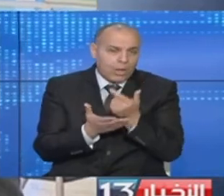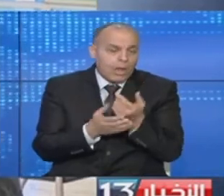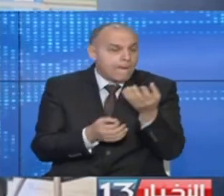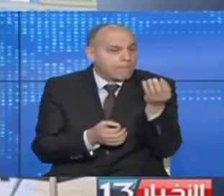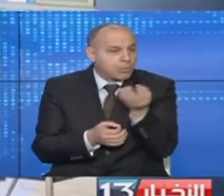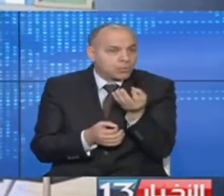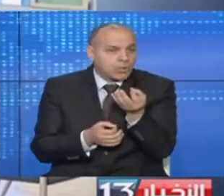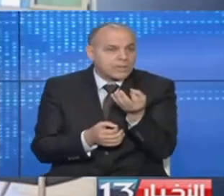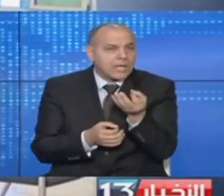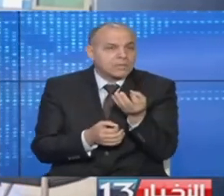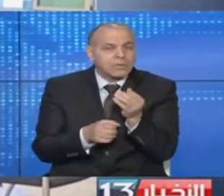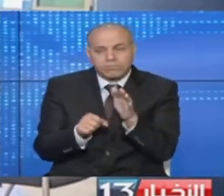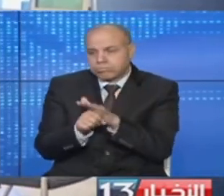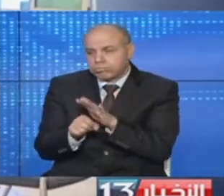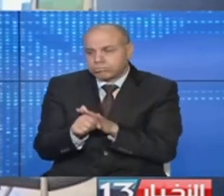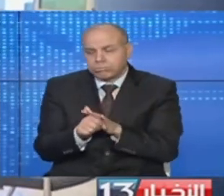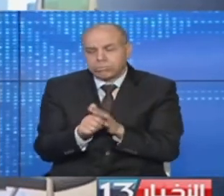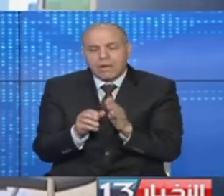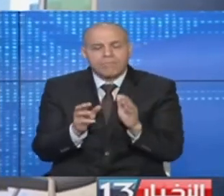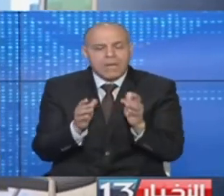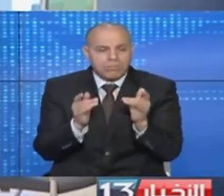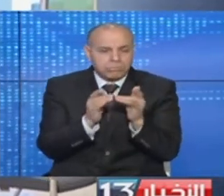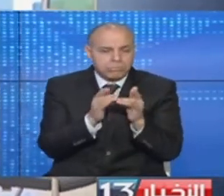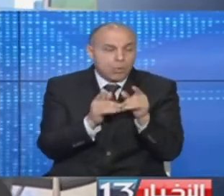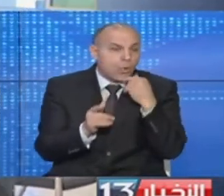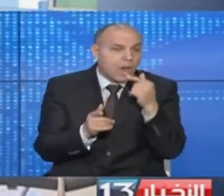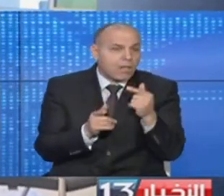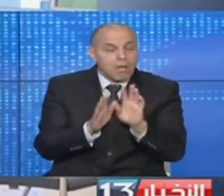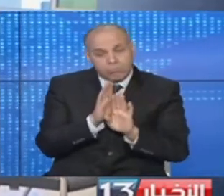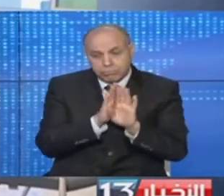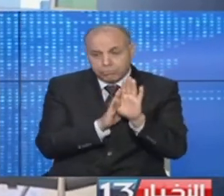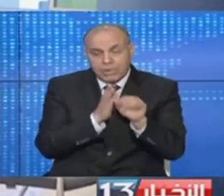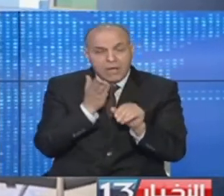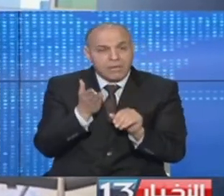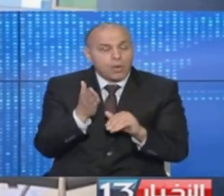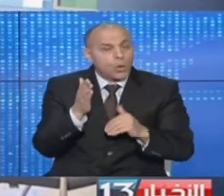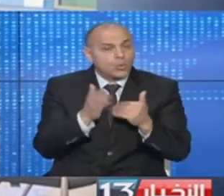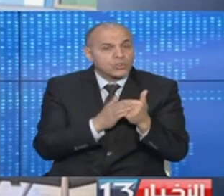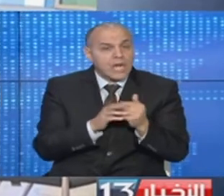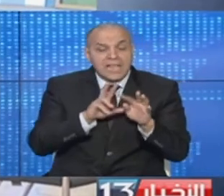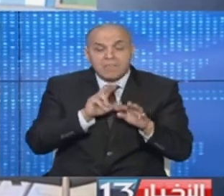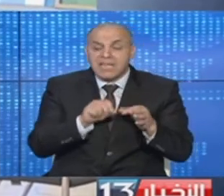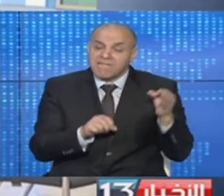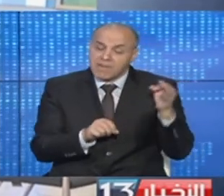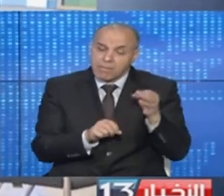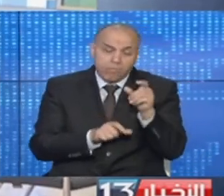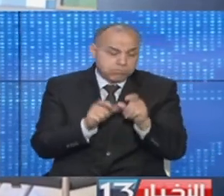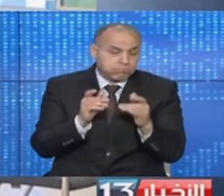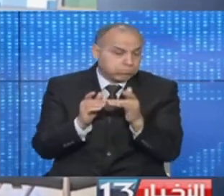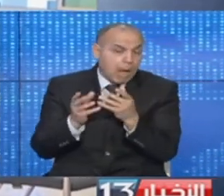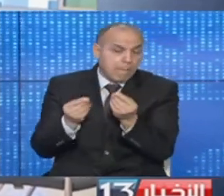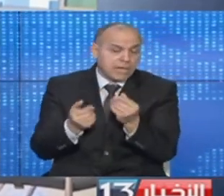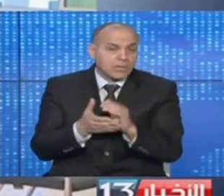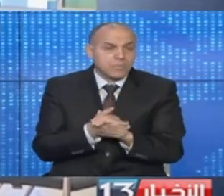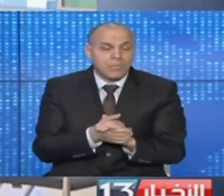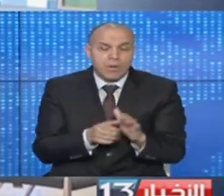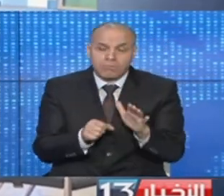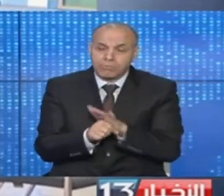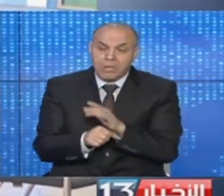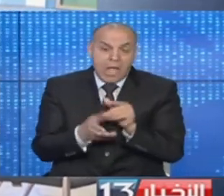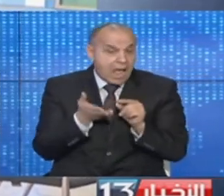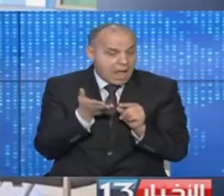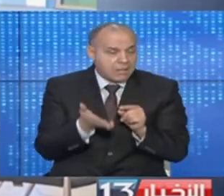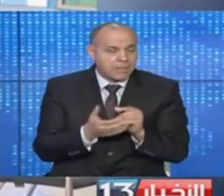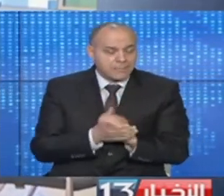نسبة تو دوكيباسيون تاع اللي في الرياض مرتفعة، ولينا وصلنا حتى في 80% تو دوكيباسيون، اللي خلى